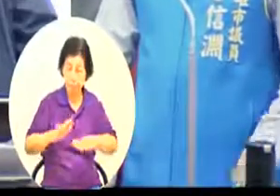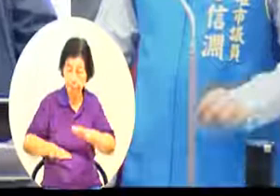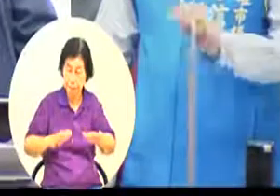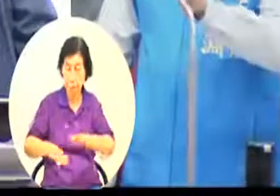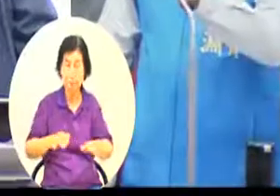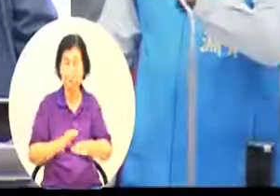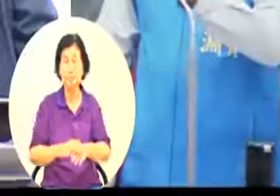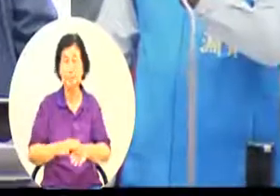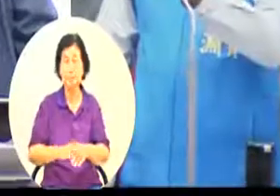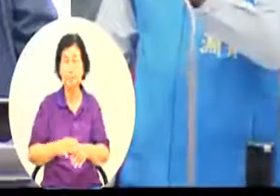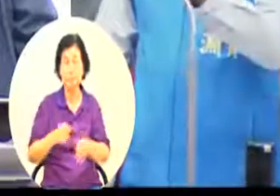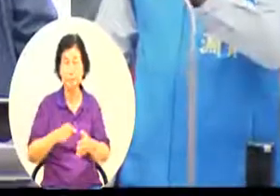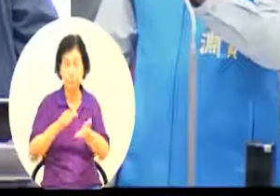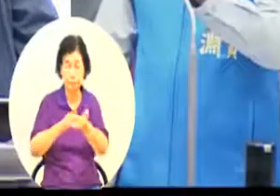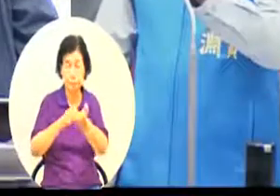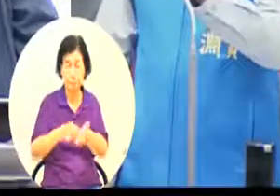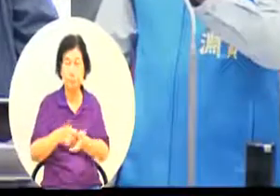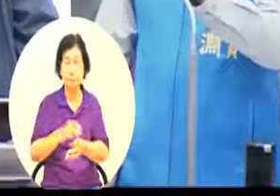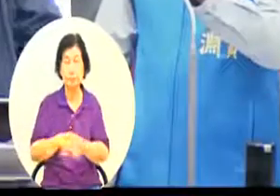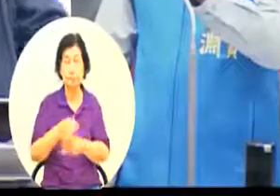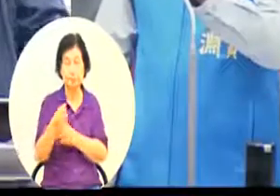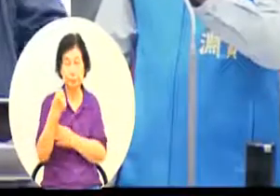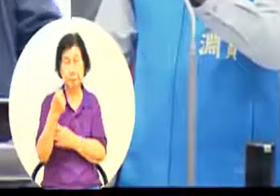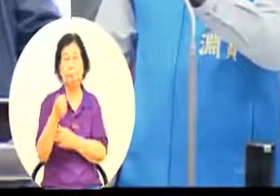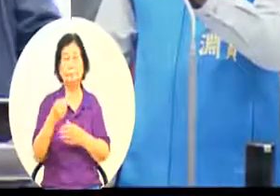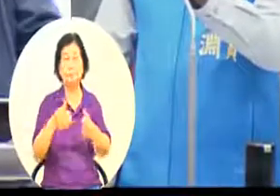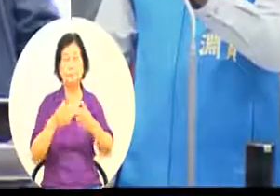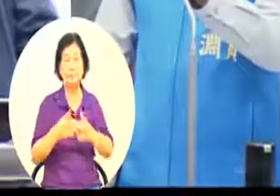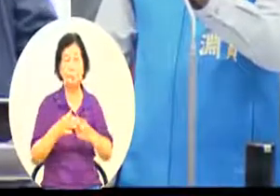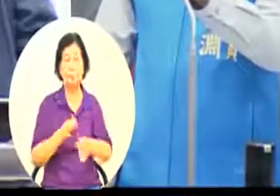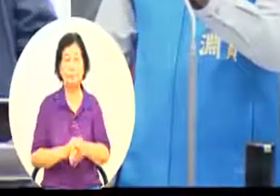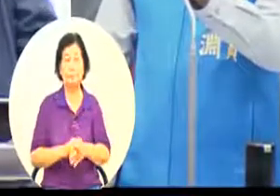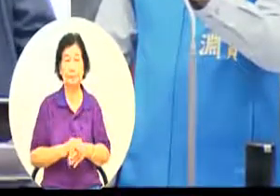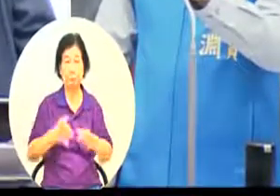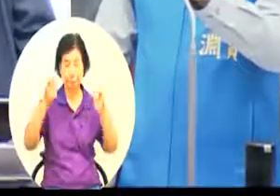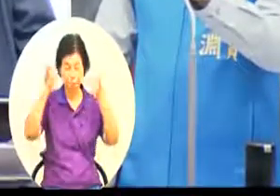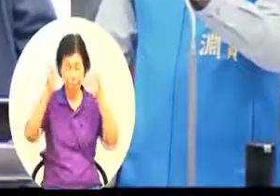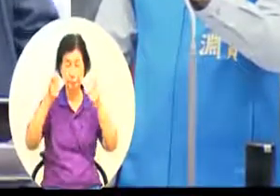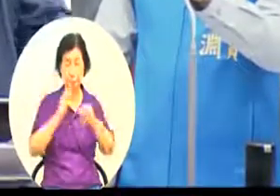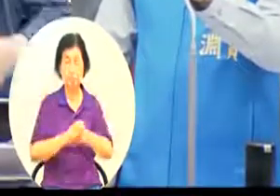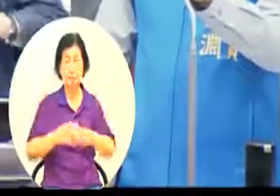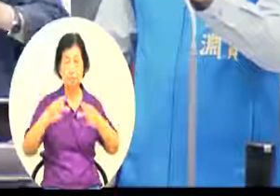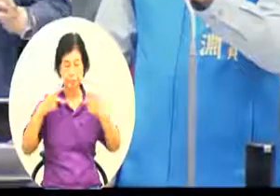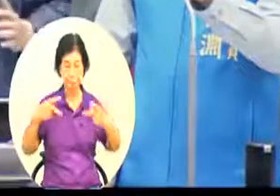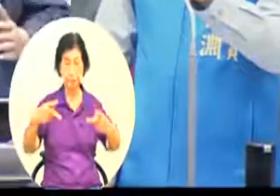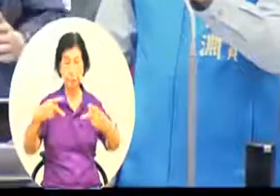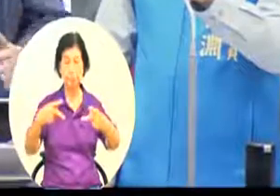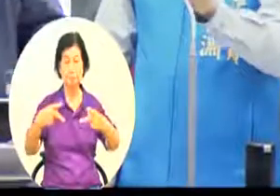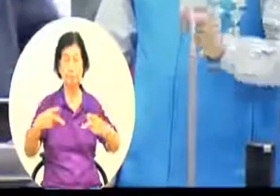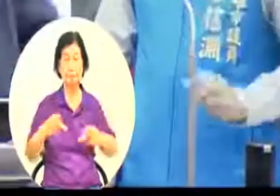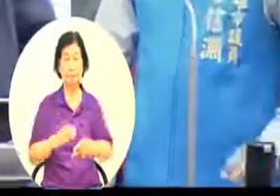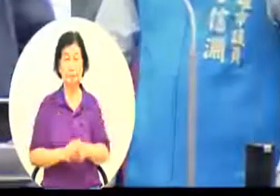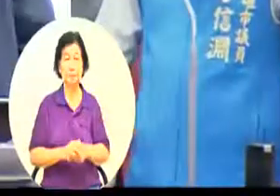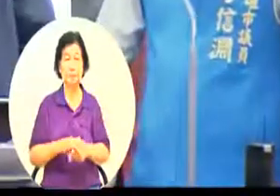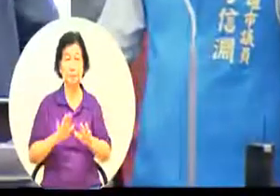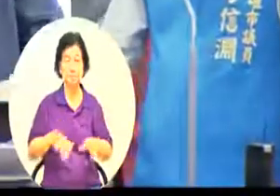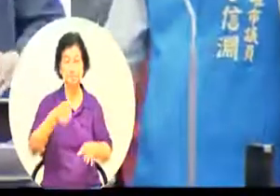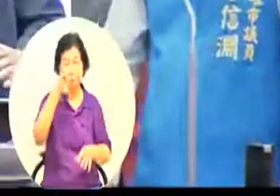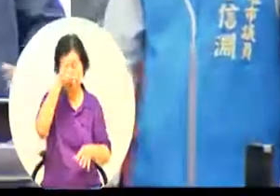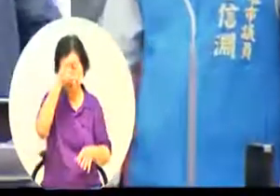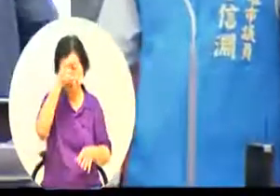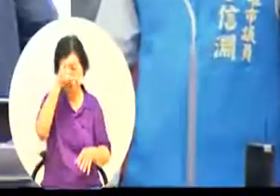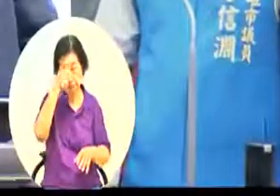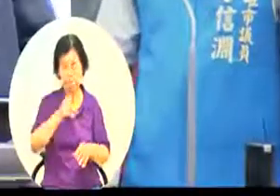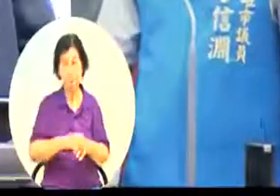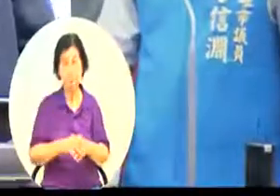讲，我们的高雄的捷运，我们希望现在是黄线，还